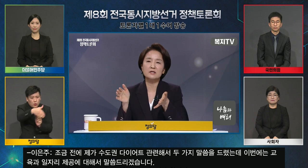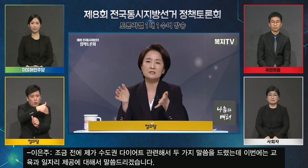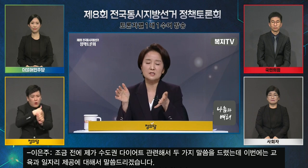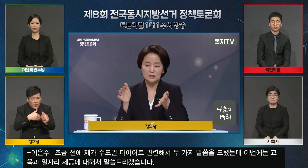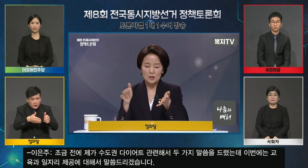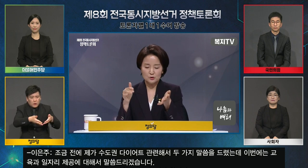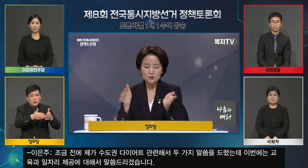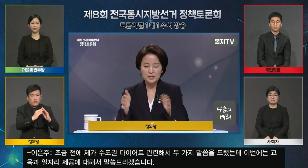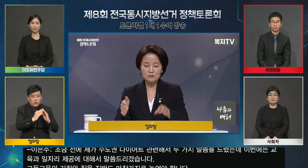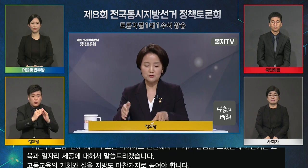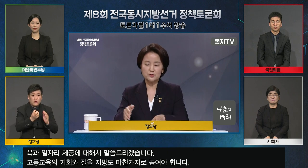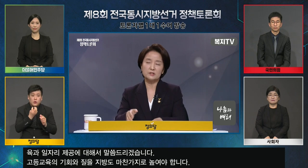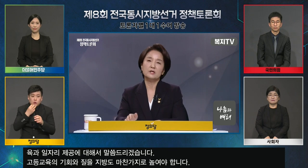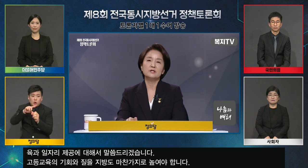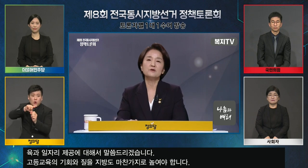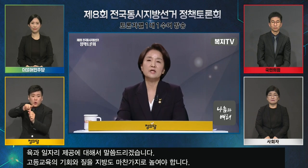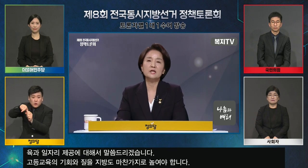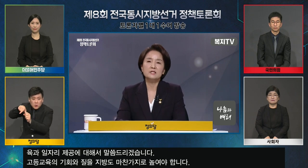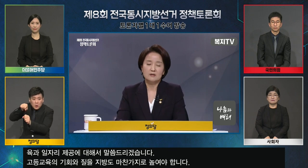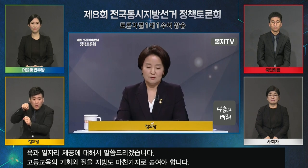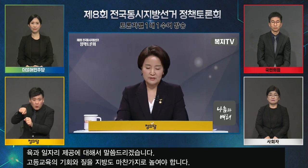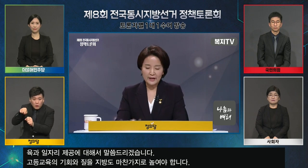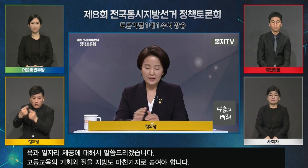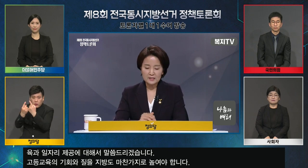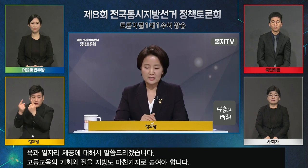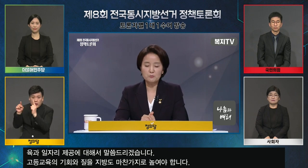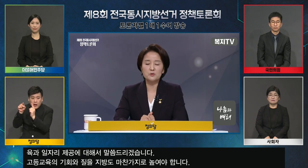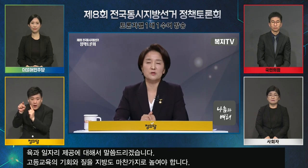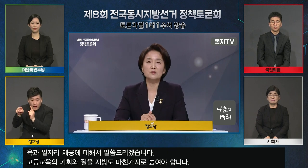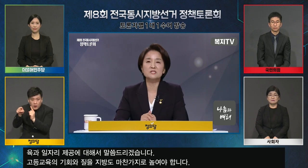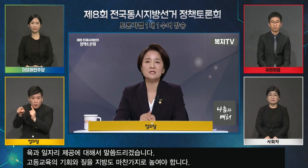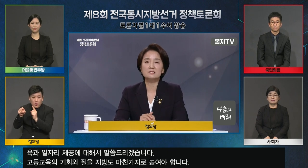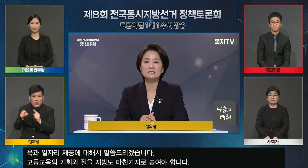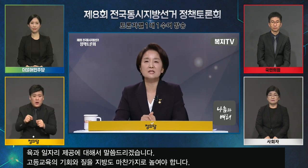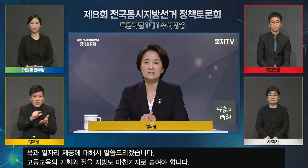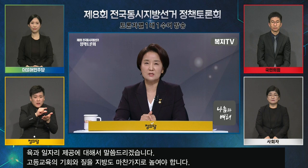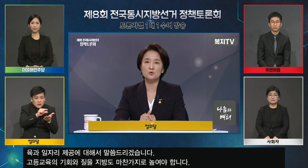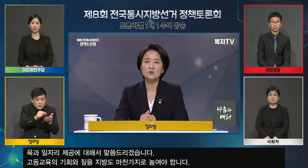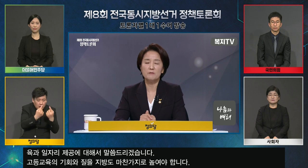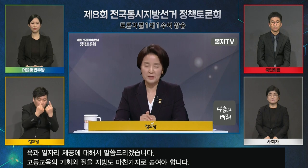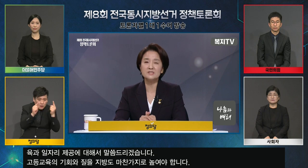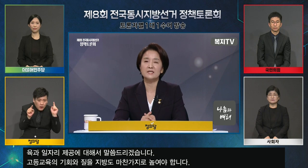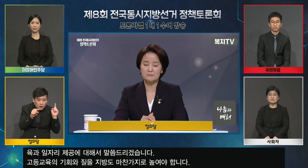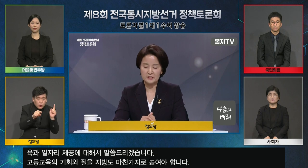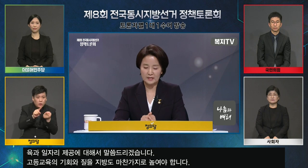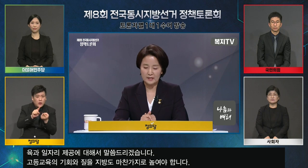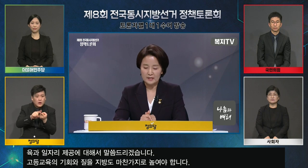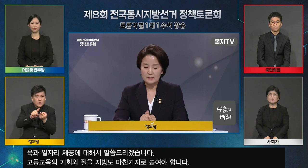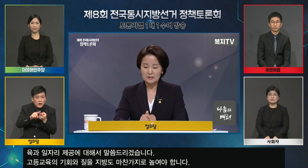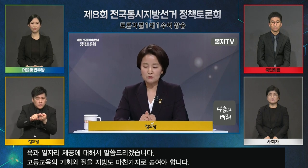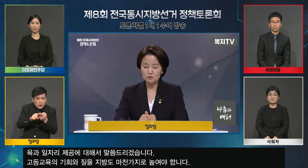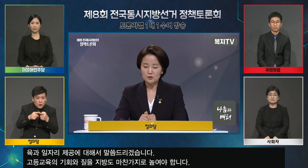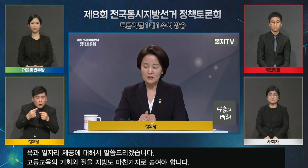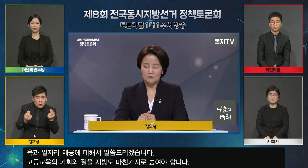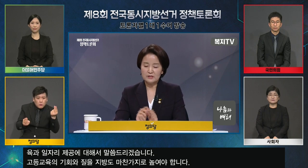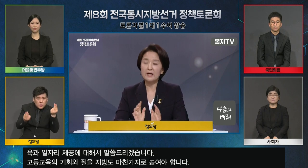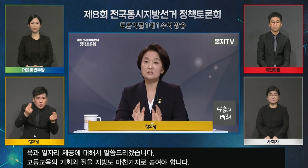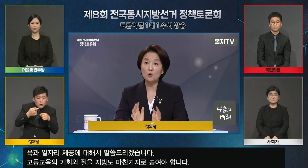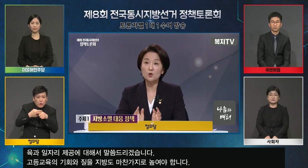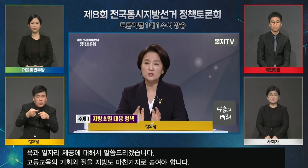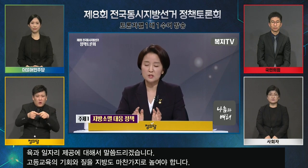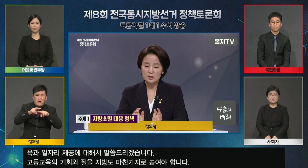지방대학을 줄세우는 현행 대학 기본역량진단제도 폐지해야 합니다. 그리고